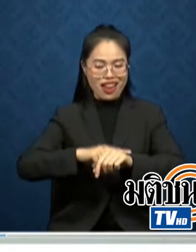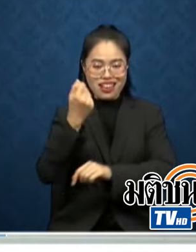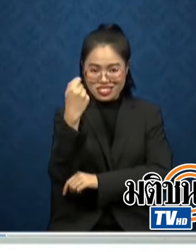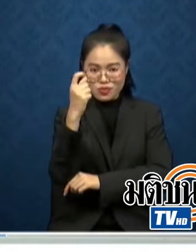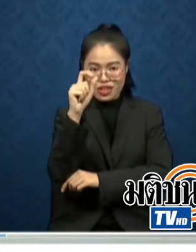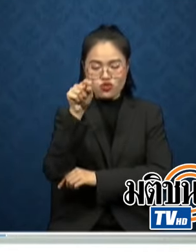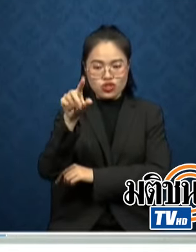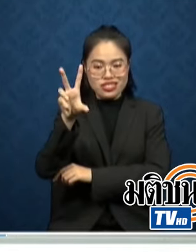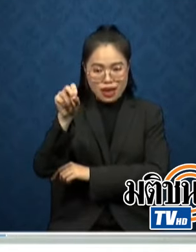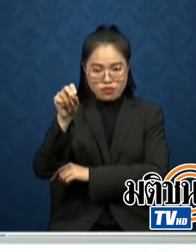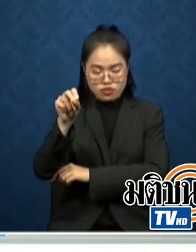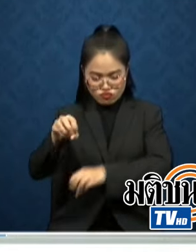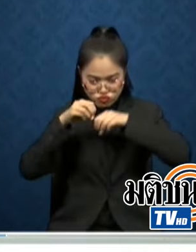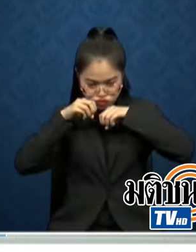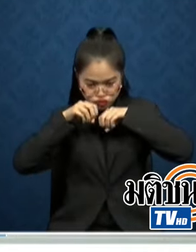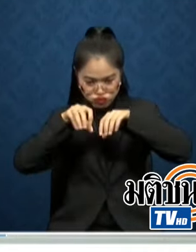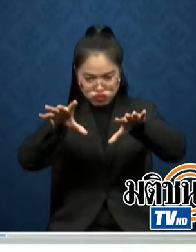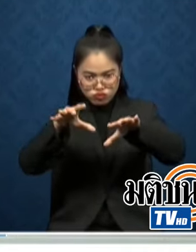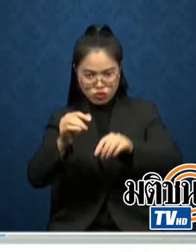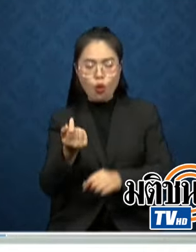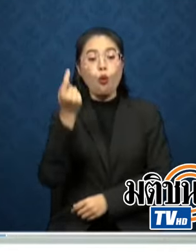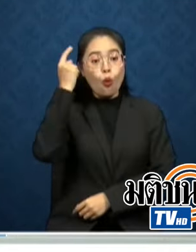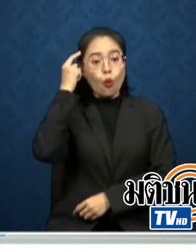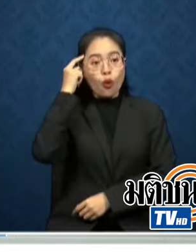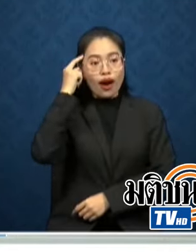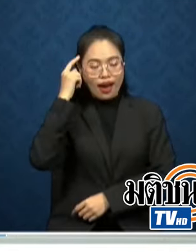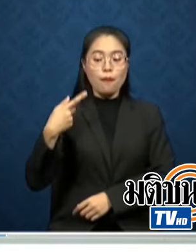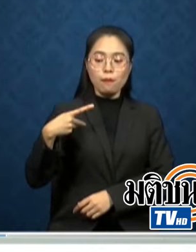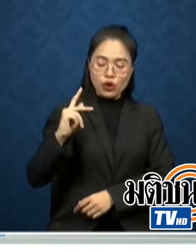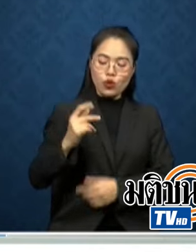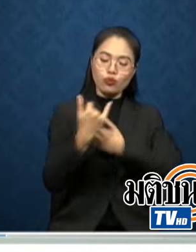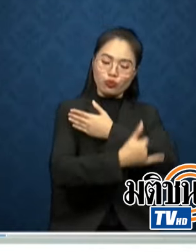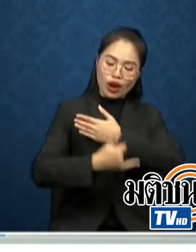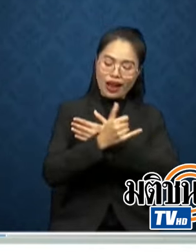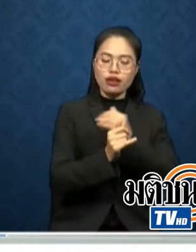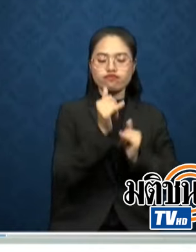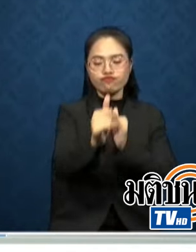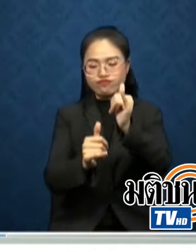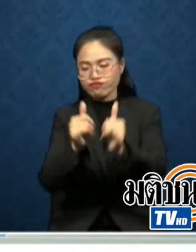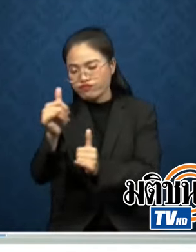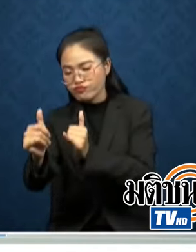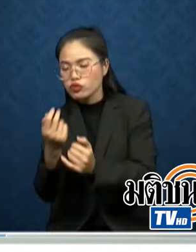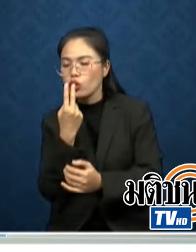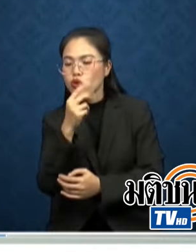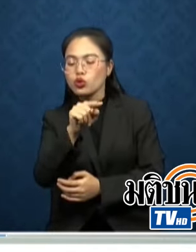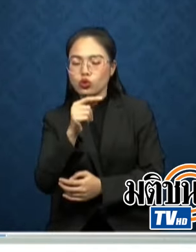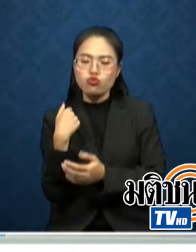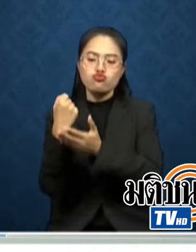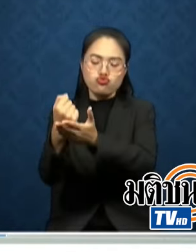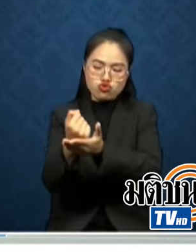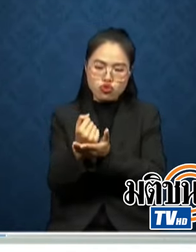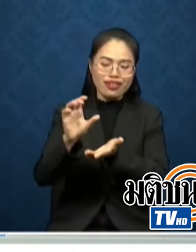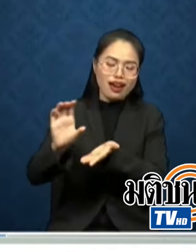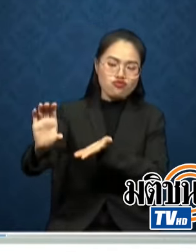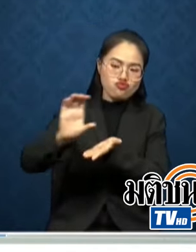ราบความก้าวหน้าของการที่เราได้เดินทางไปต่างประเทศนำนักลงทุนมายกระดับอุตสาหกรรมไทยที่เป็นอุต